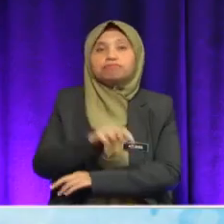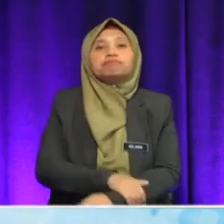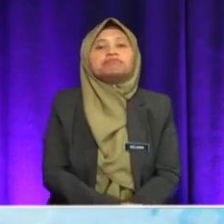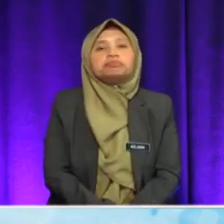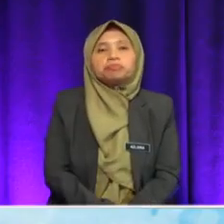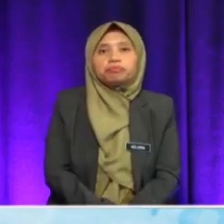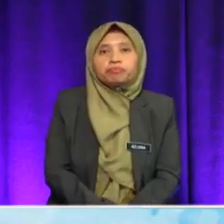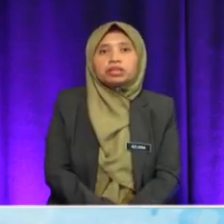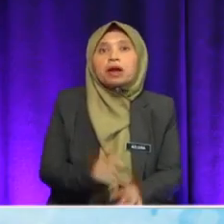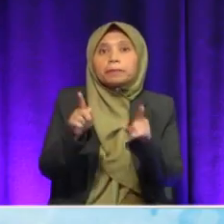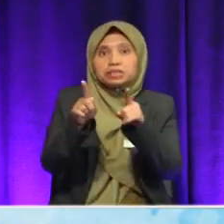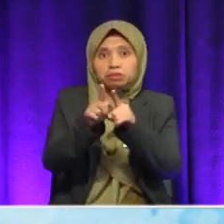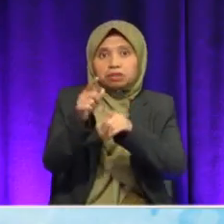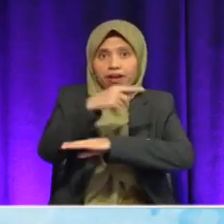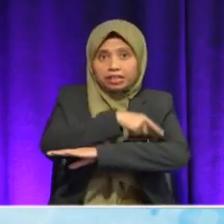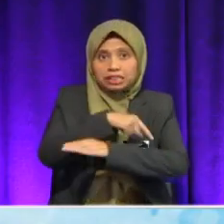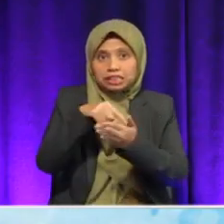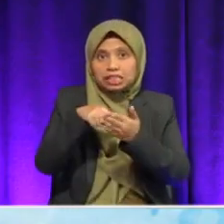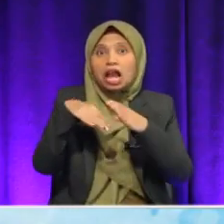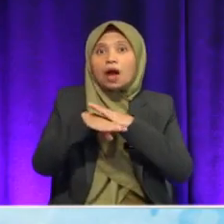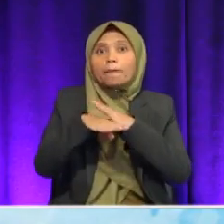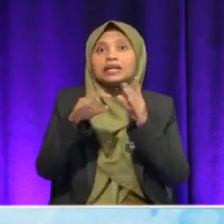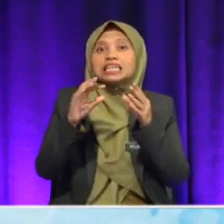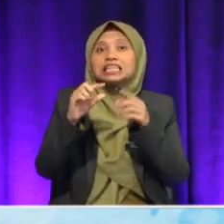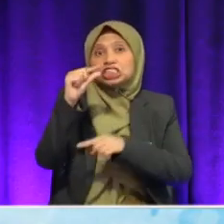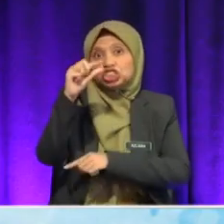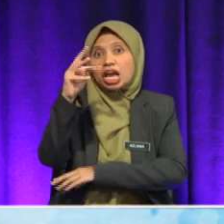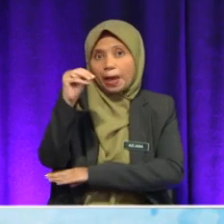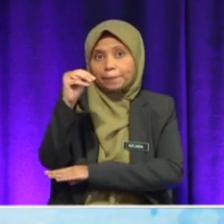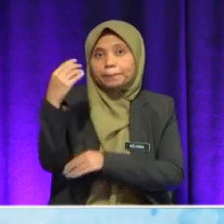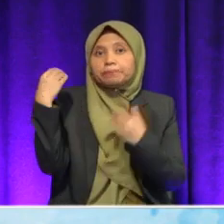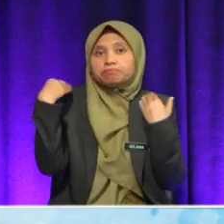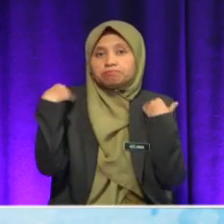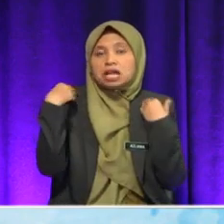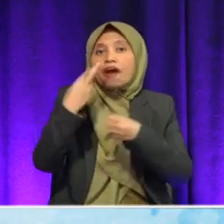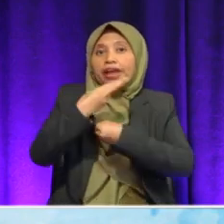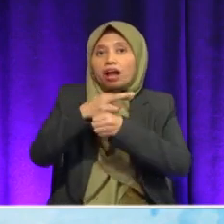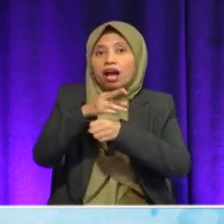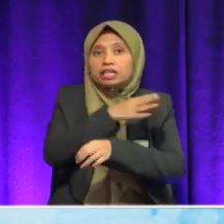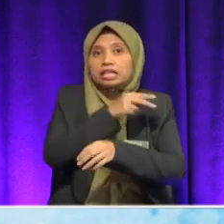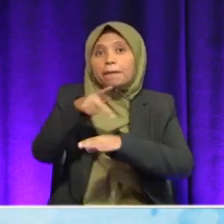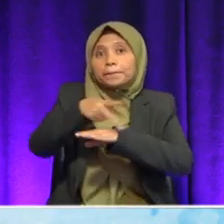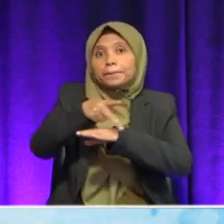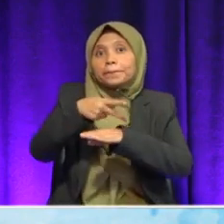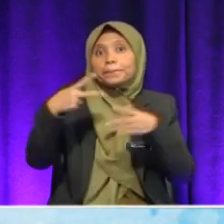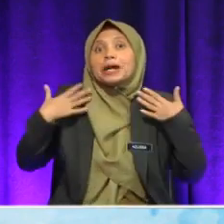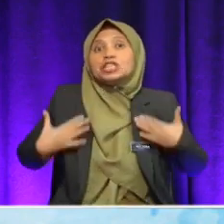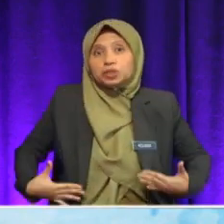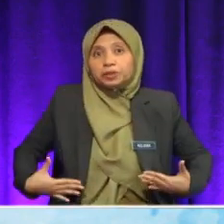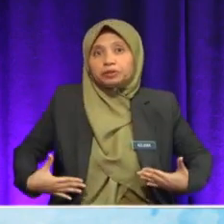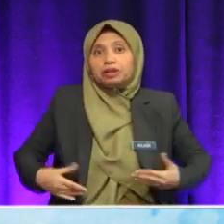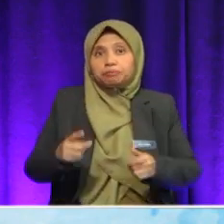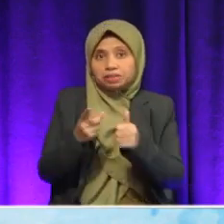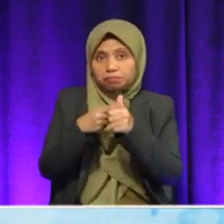bersama saya hari ini dalam Google mie ada 4 orang pelajari pakaian Saya ingin memperkenalkan yang pertama